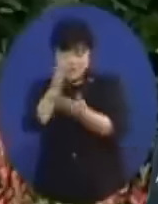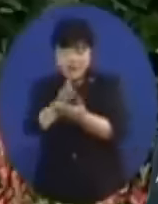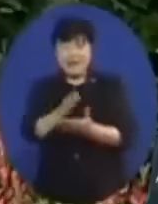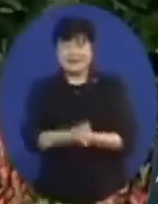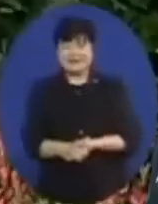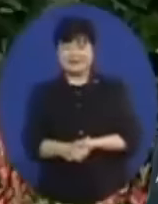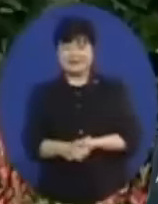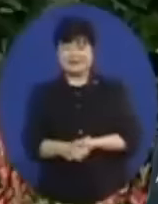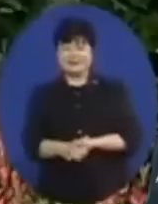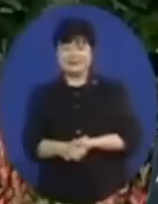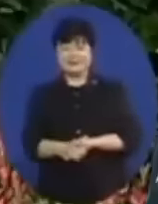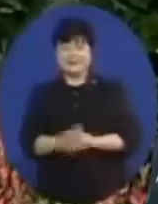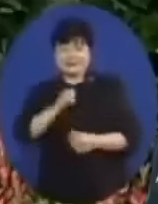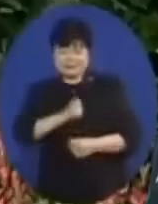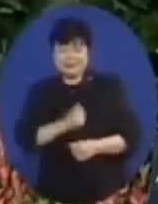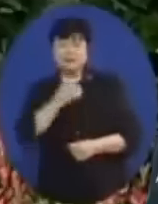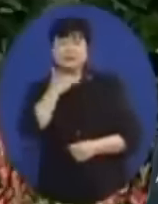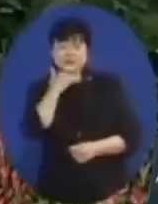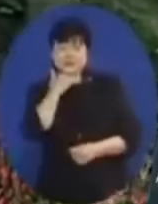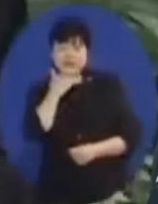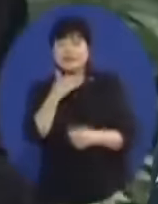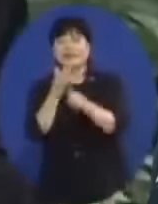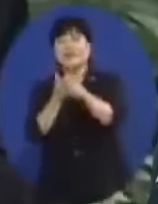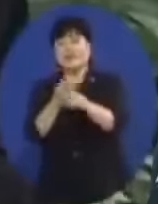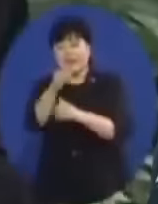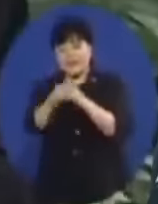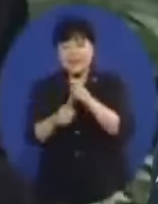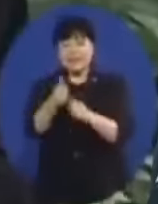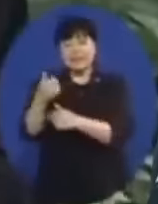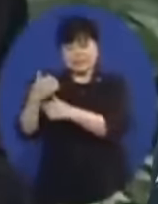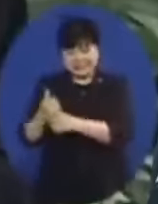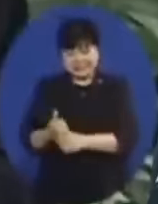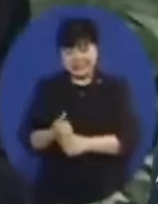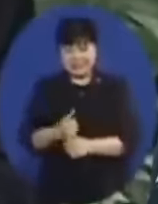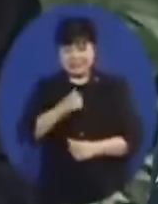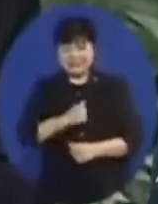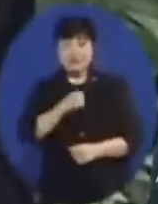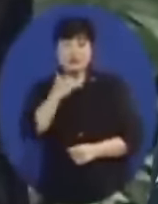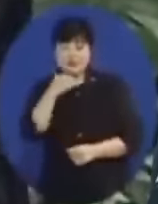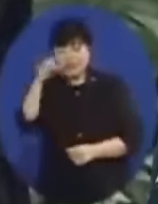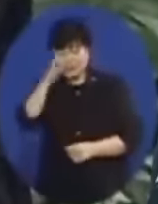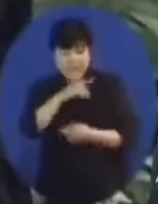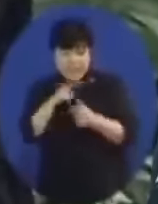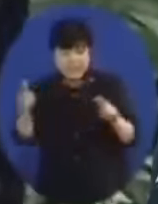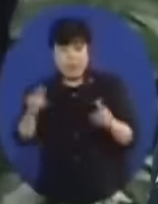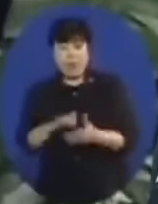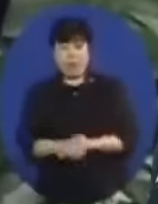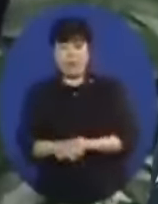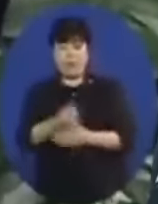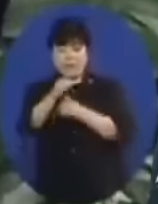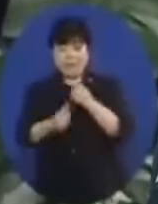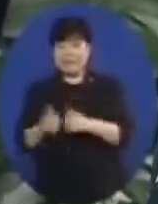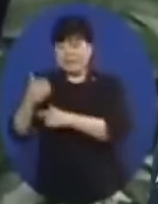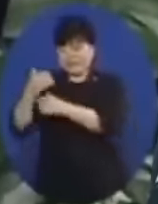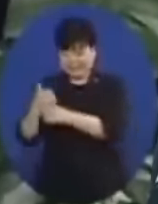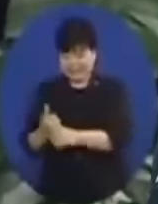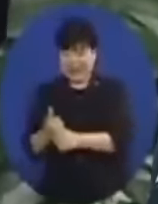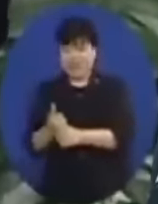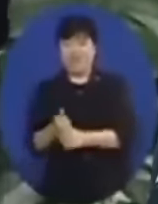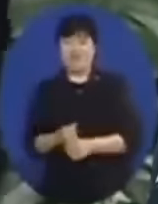것입니다. 참고 기다려야 하나님을 의뢰하고 참고 기다려. 그냥 기다려서는 소용이 없이 하나님을